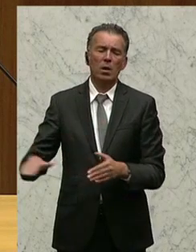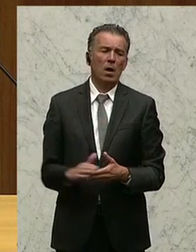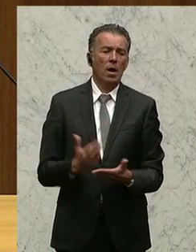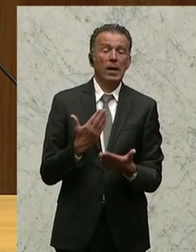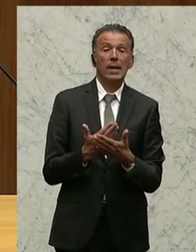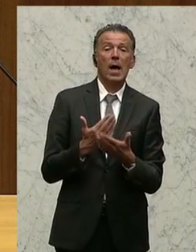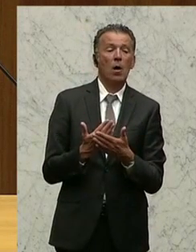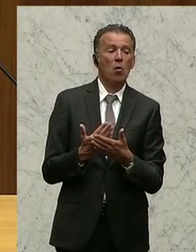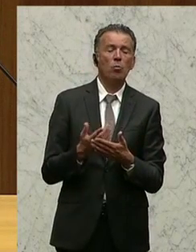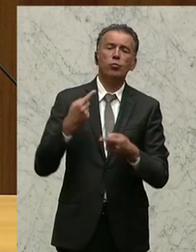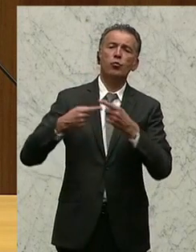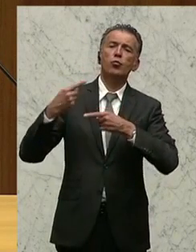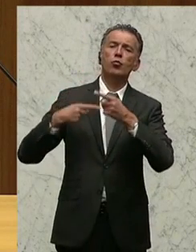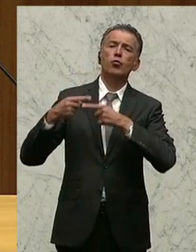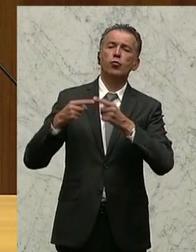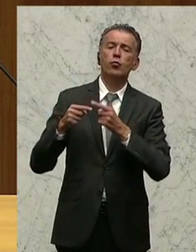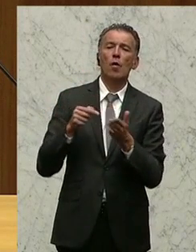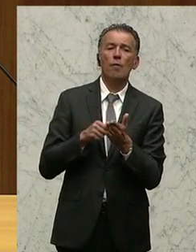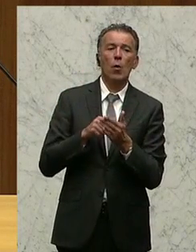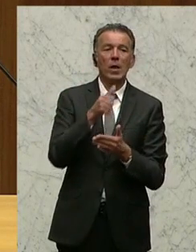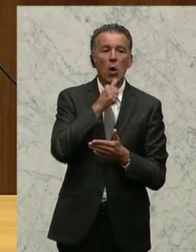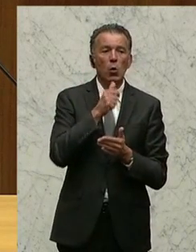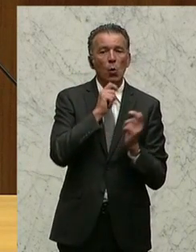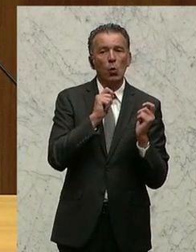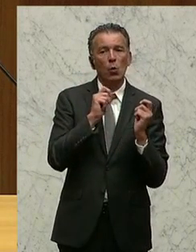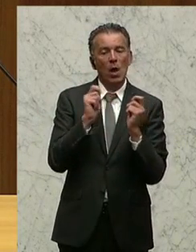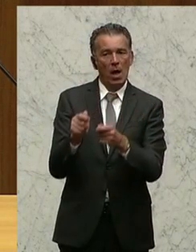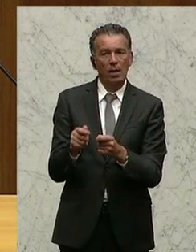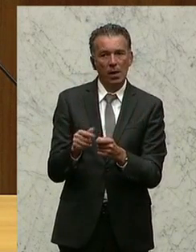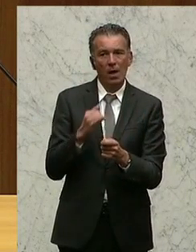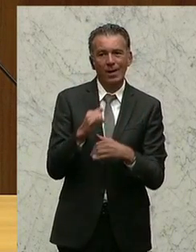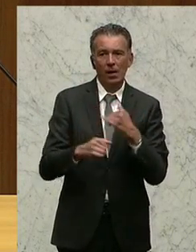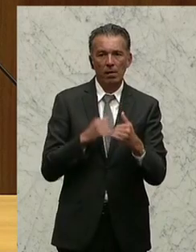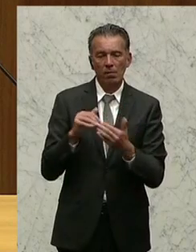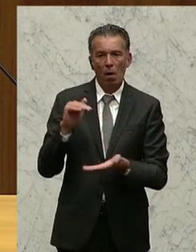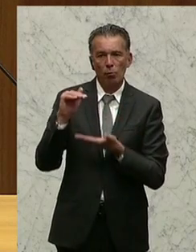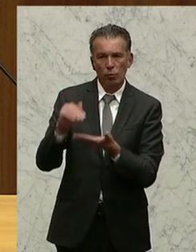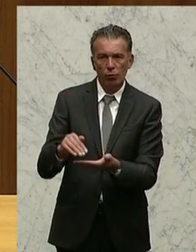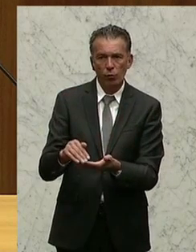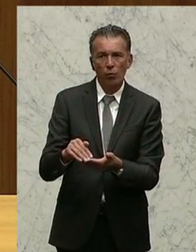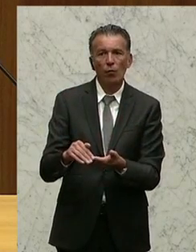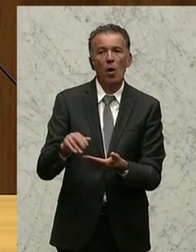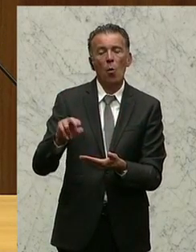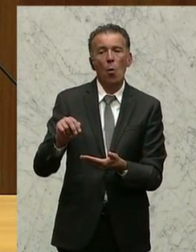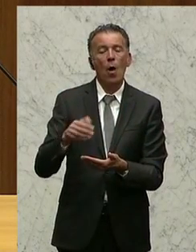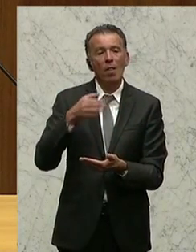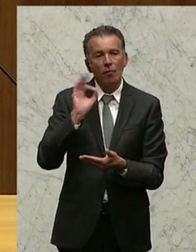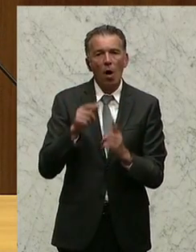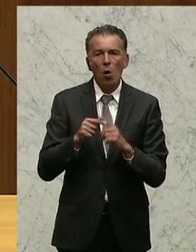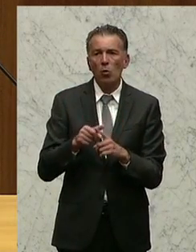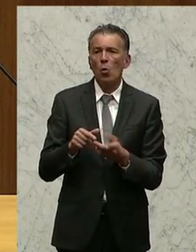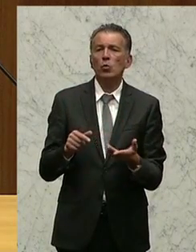Daher ist die ursprüngliche Forderung des Grünen Antrags, den jährlichen Beitrag für UN Women und UNFPA zu erhöhen,